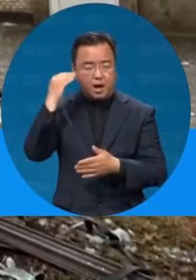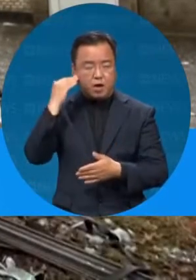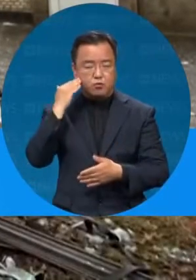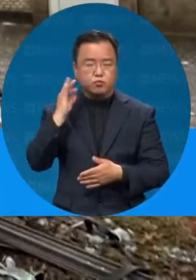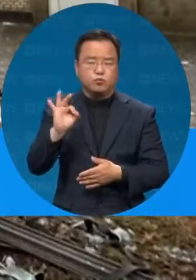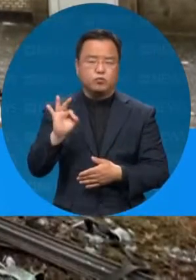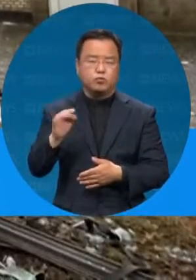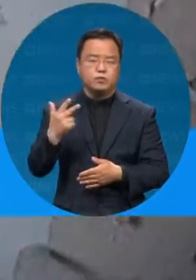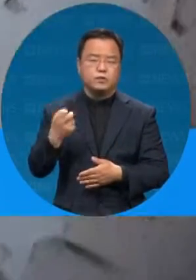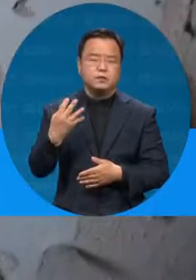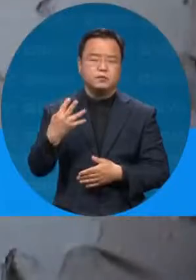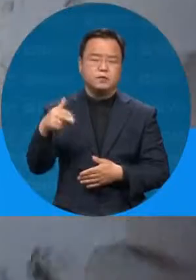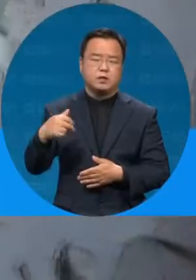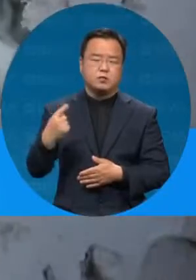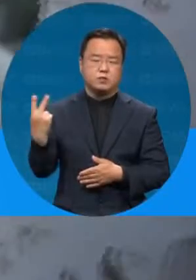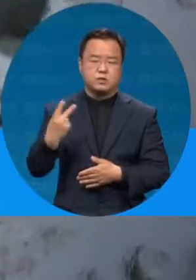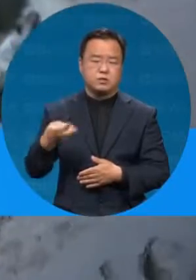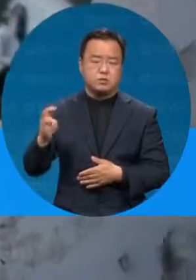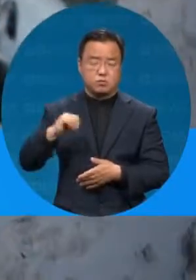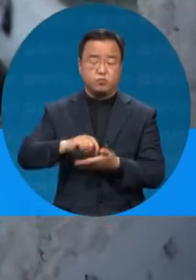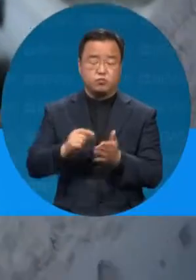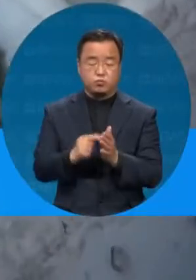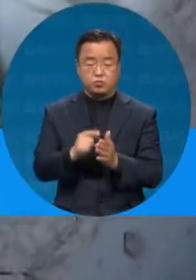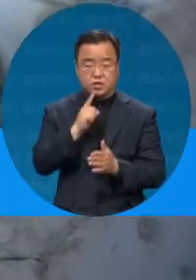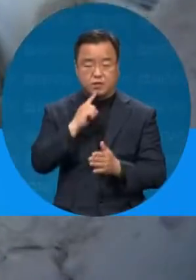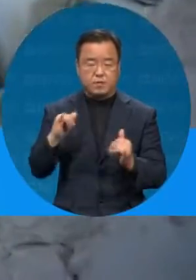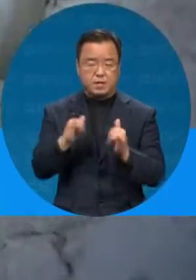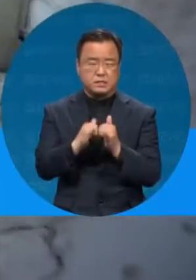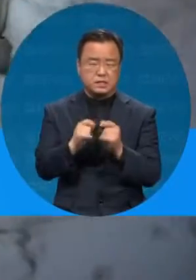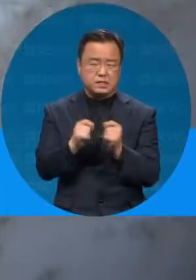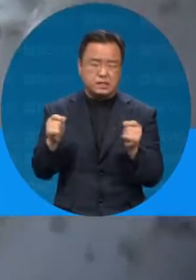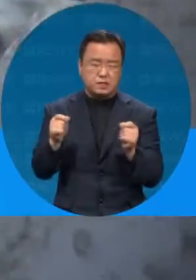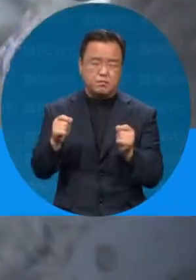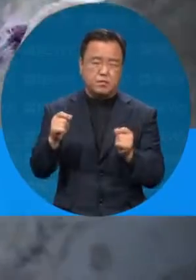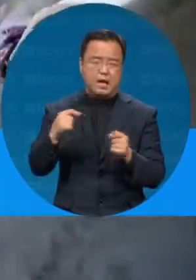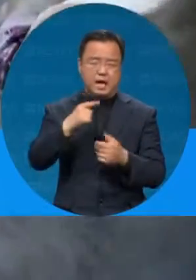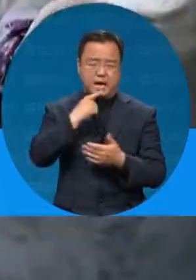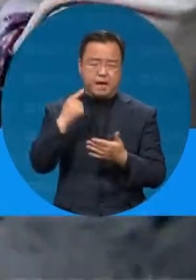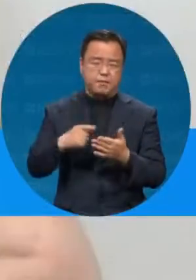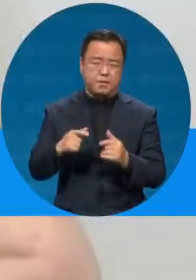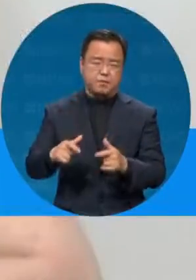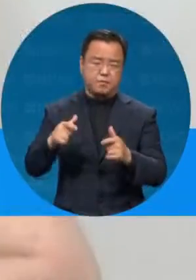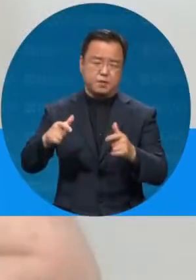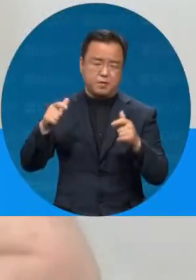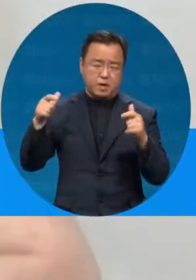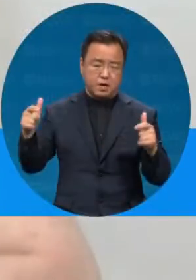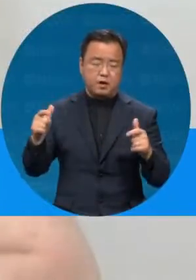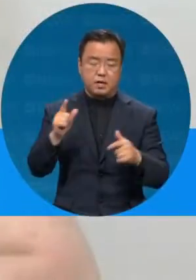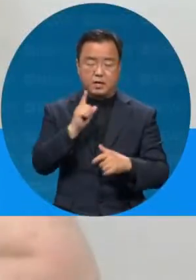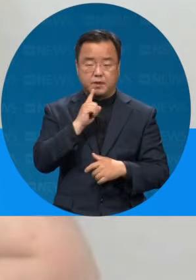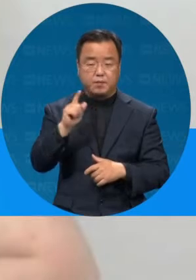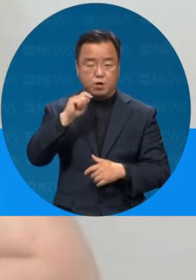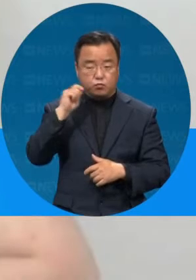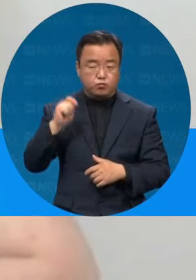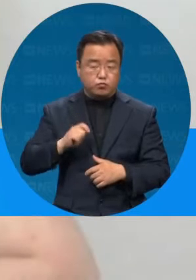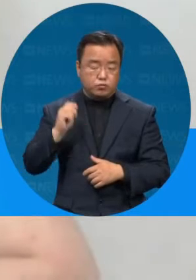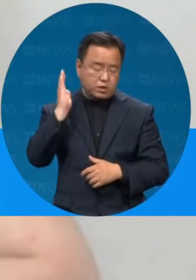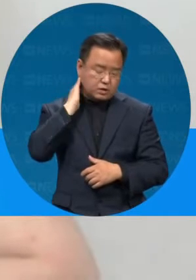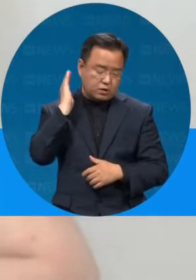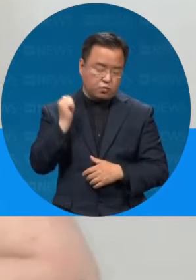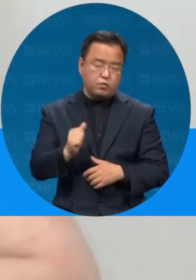2천억 원에 이르고 전쟁이 진행될수록 이 금액은 더 올라갈 것으로 분석했습니다. 젤렌스키 우크라이나